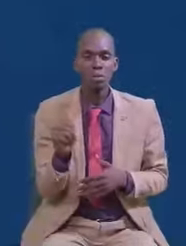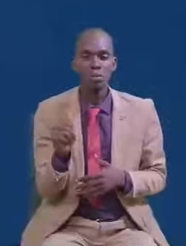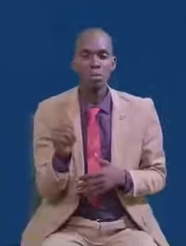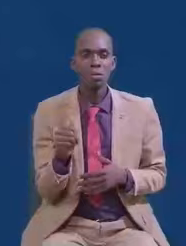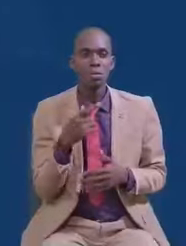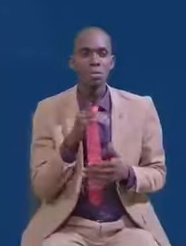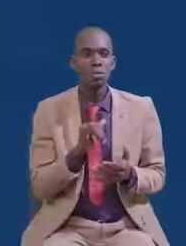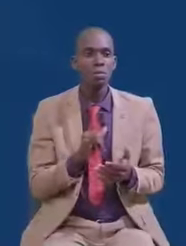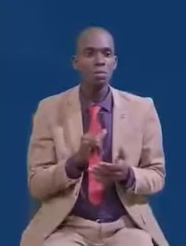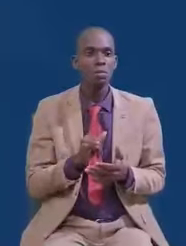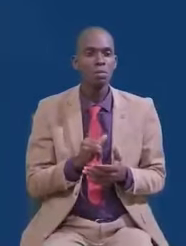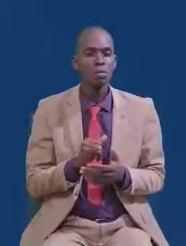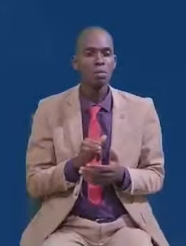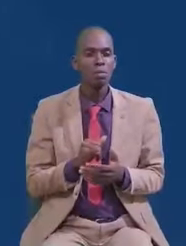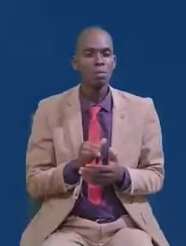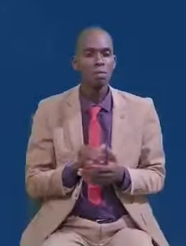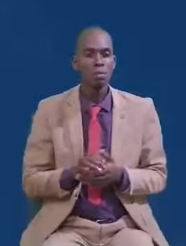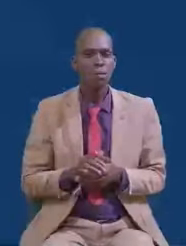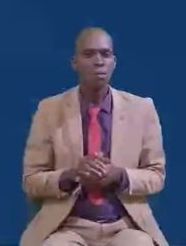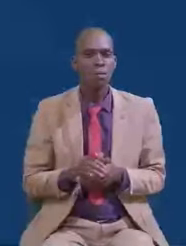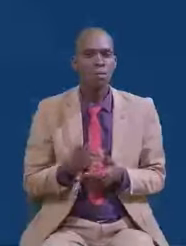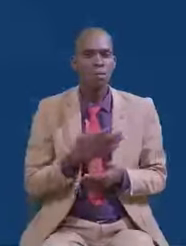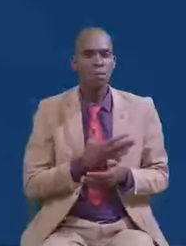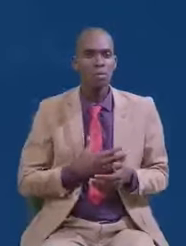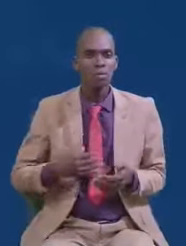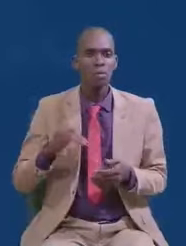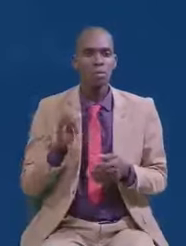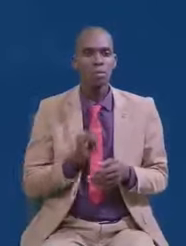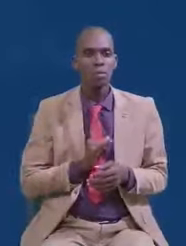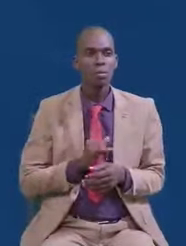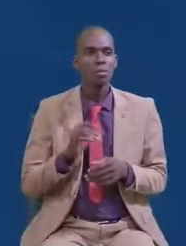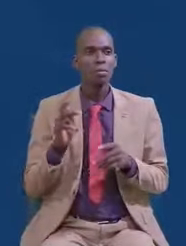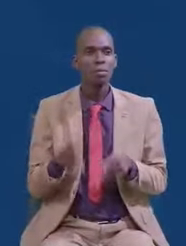moi en personne, moi individuellement,